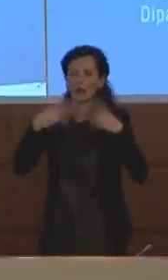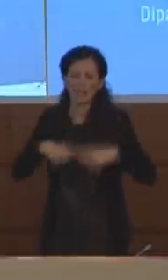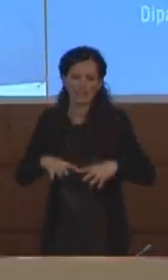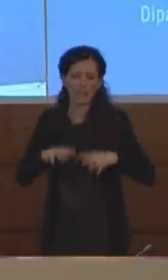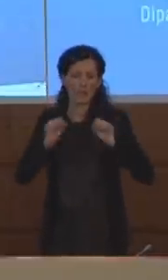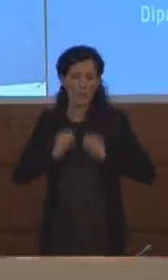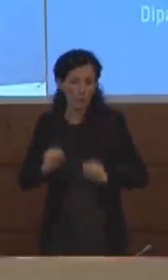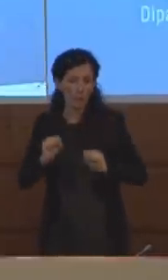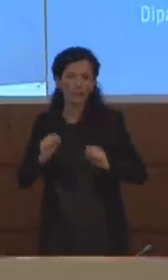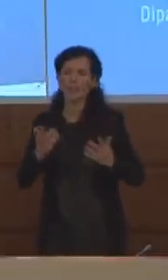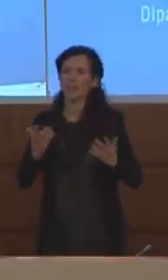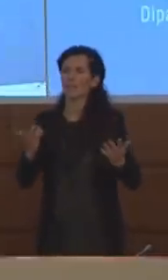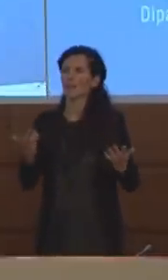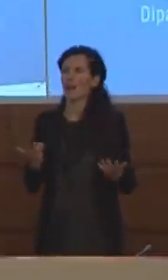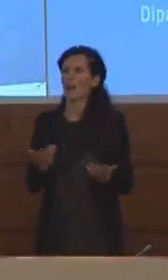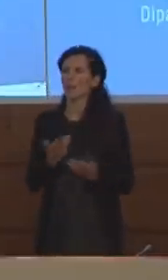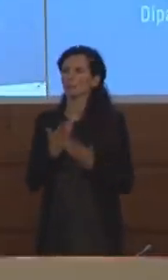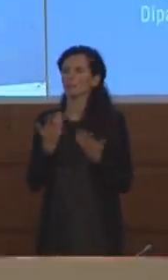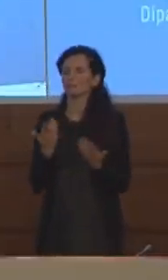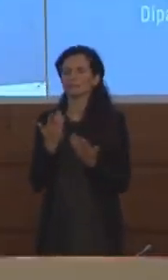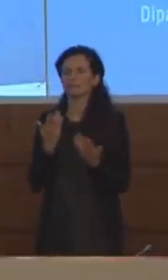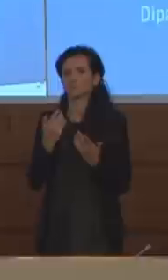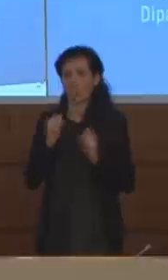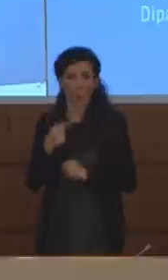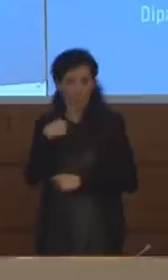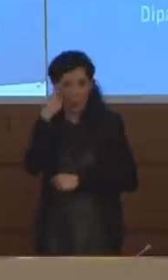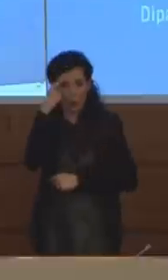qualche cosa di potesse